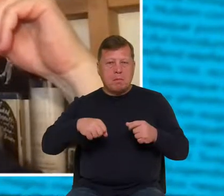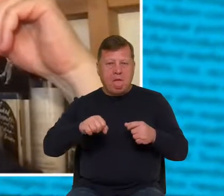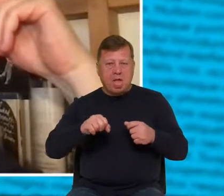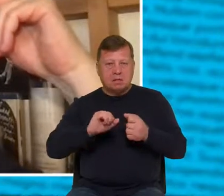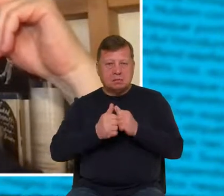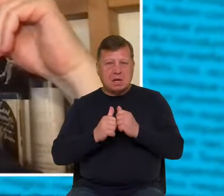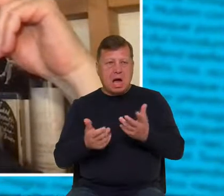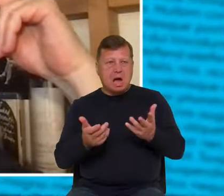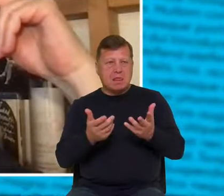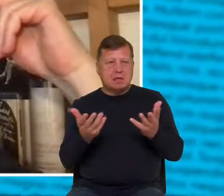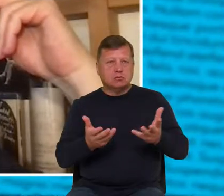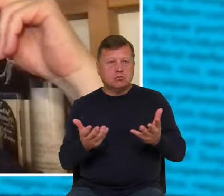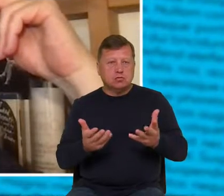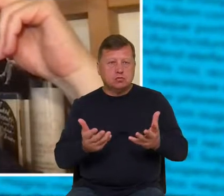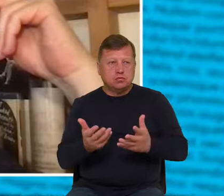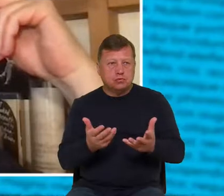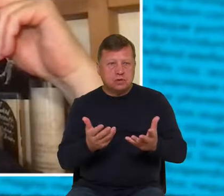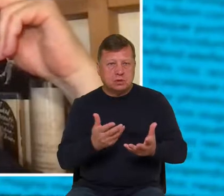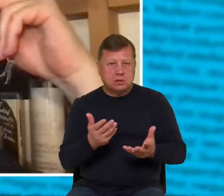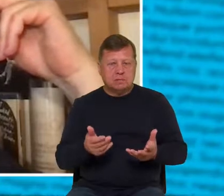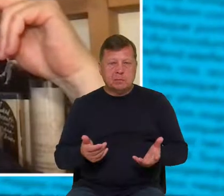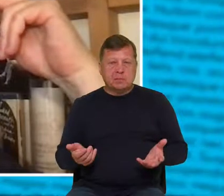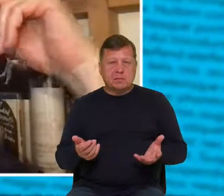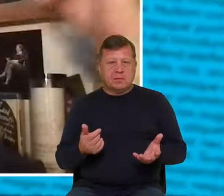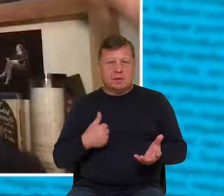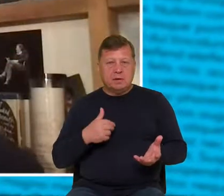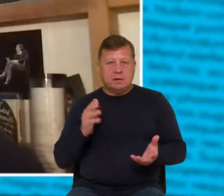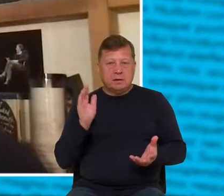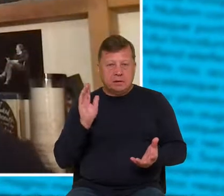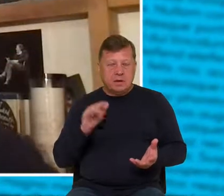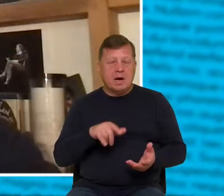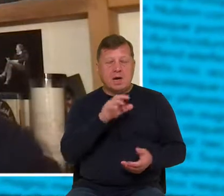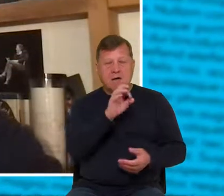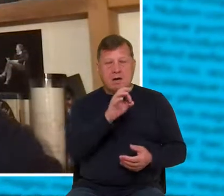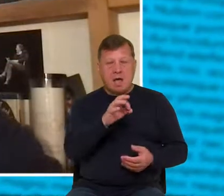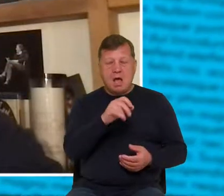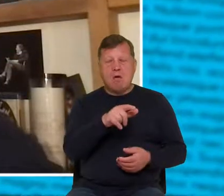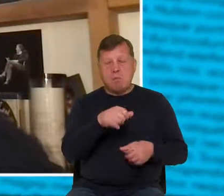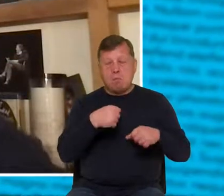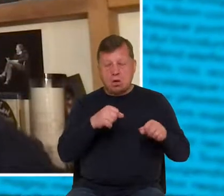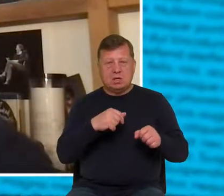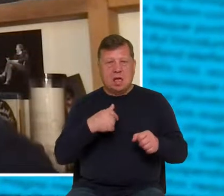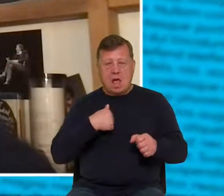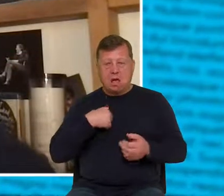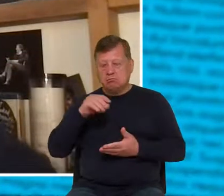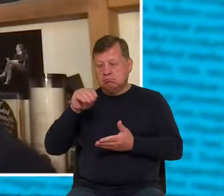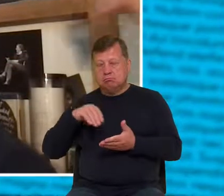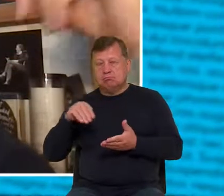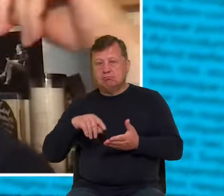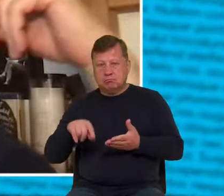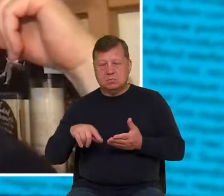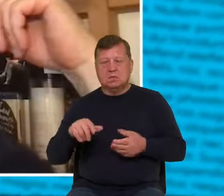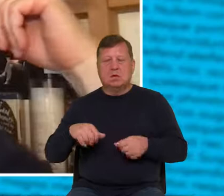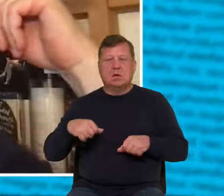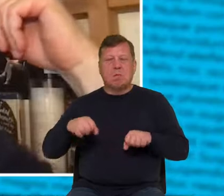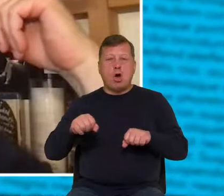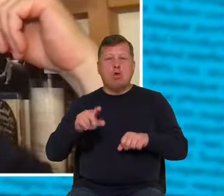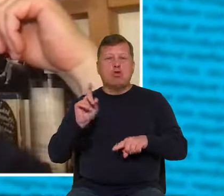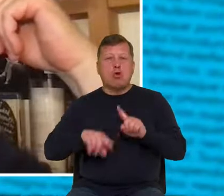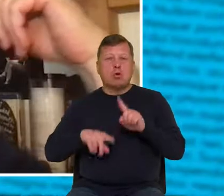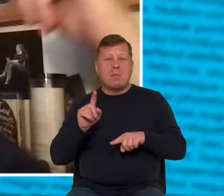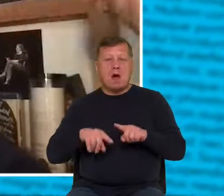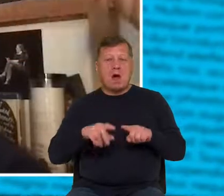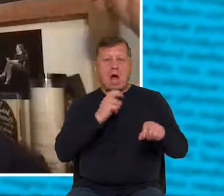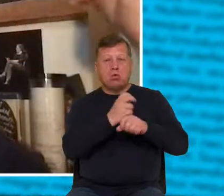znajdują na motocyklu. Tak więc zmieniłem jego motocykl z automatyka bez zmiany biegów do klasycznego